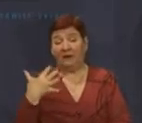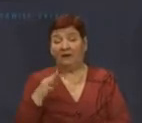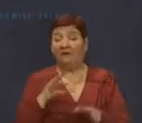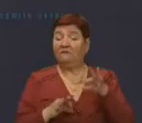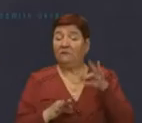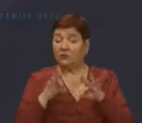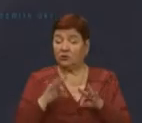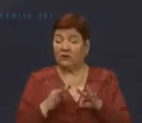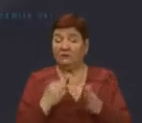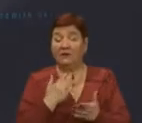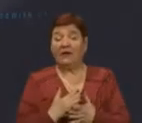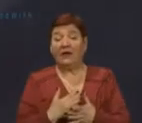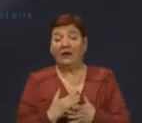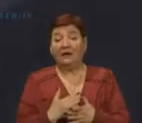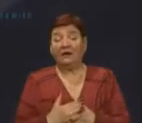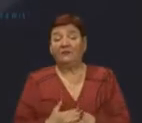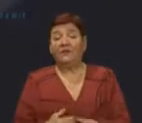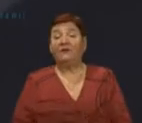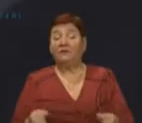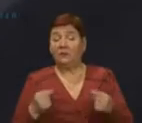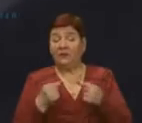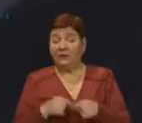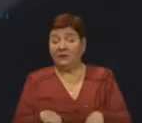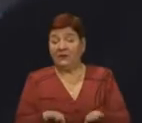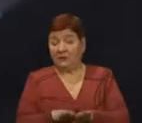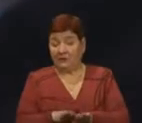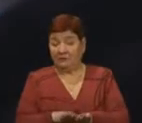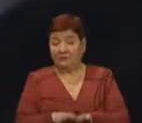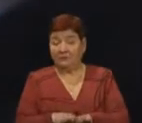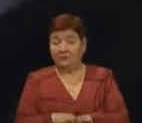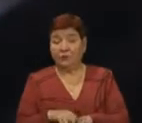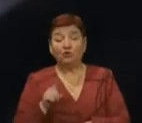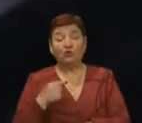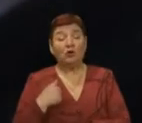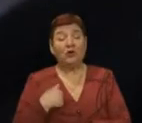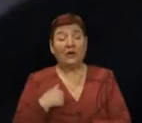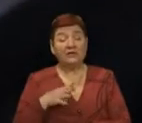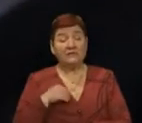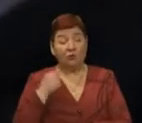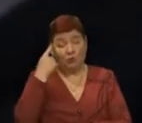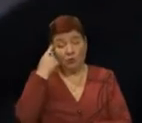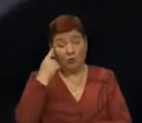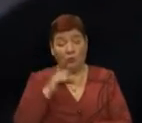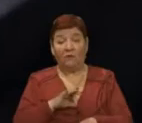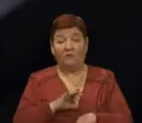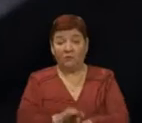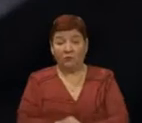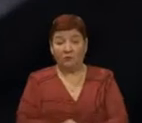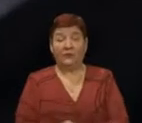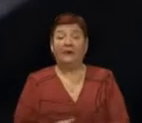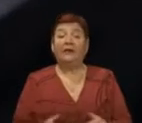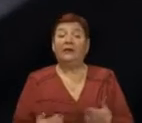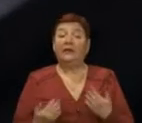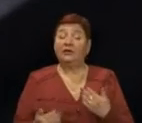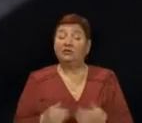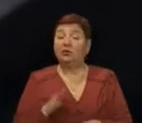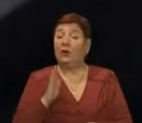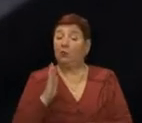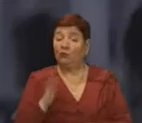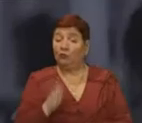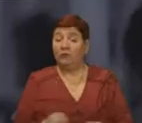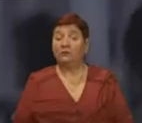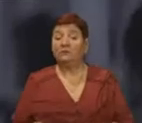55%. Тобто є відповідне падіння. До чого я веду свою думку? Якщо не будуть